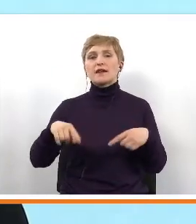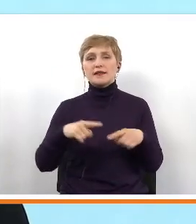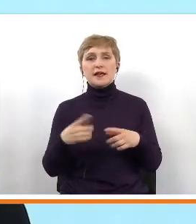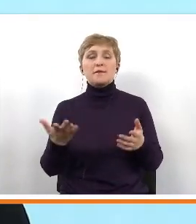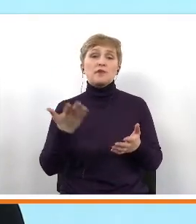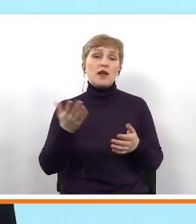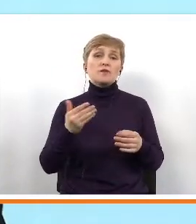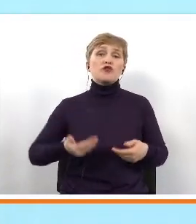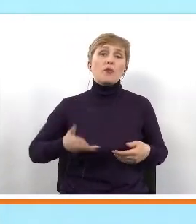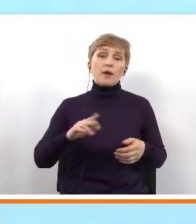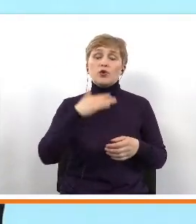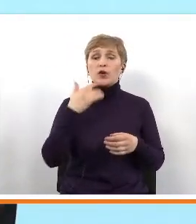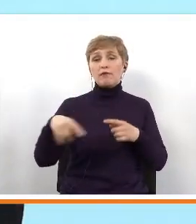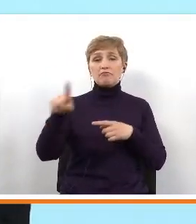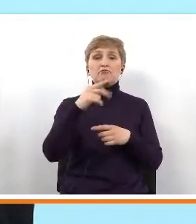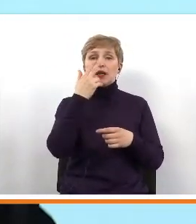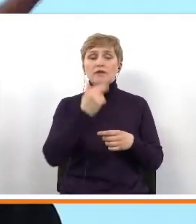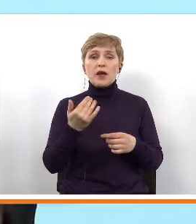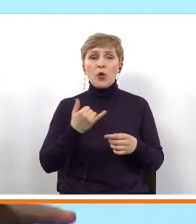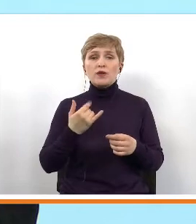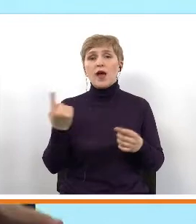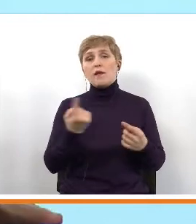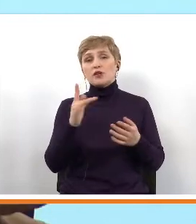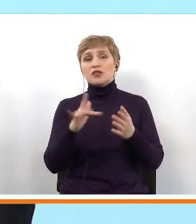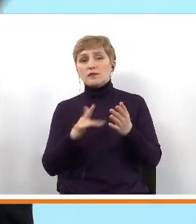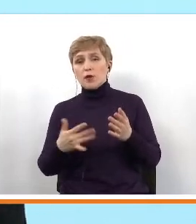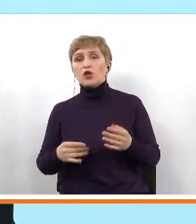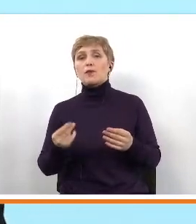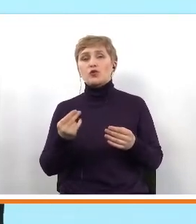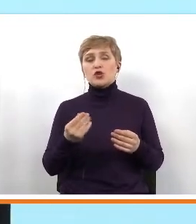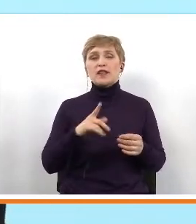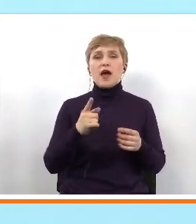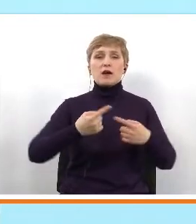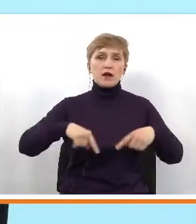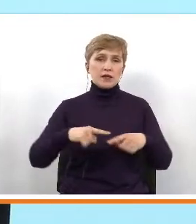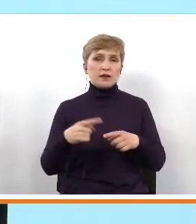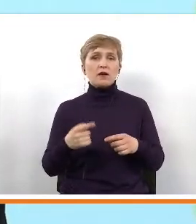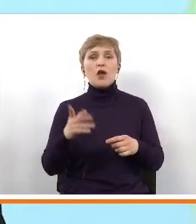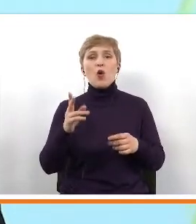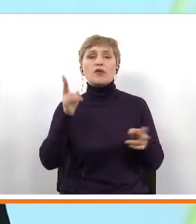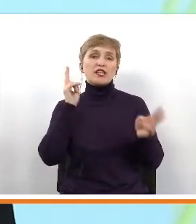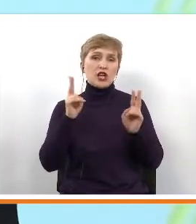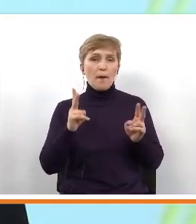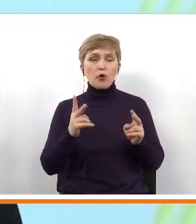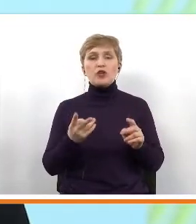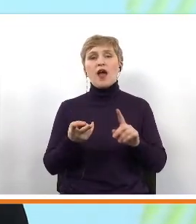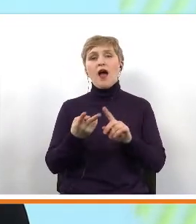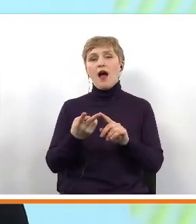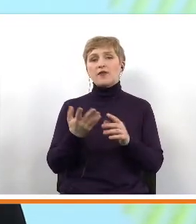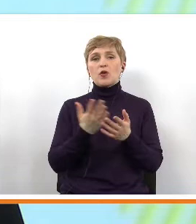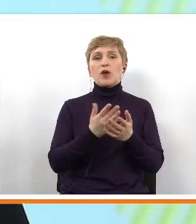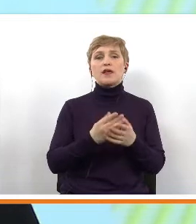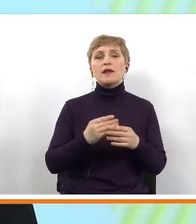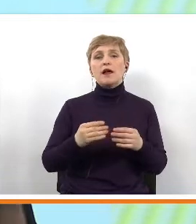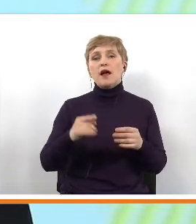многие из нас привыкли, у нас есть обычная смета и бюджет на организацию, он такой как бы наш рабочий, и есть публичный документ